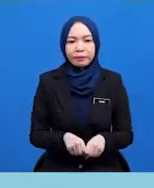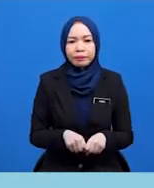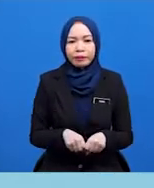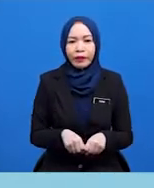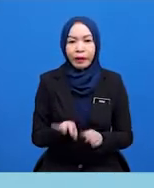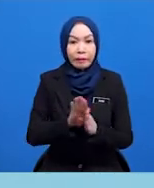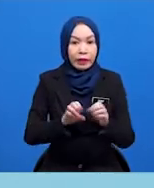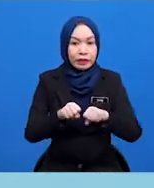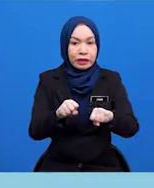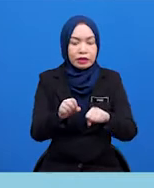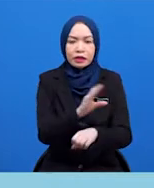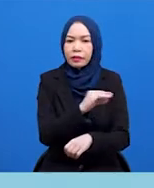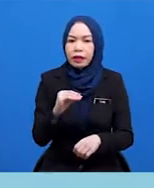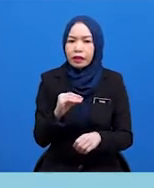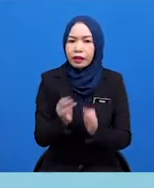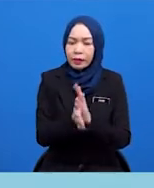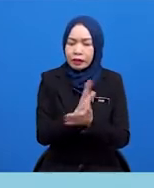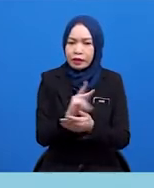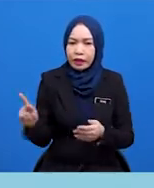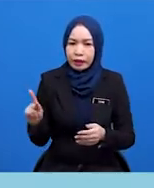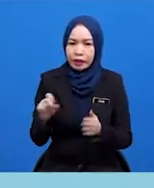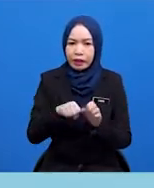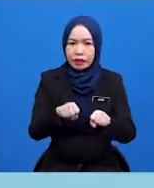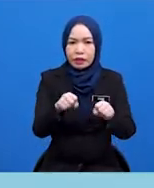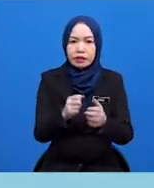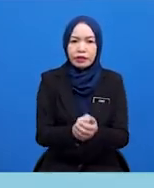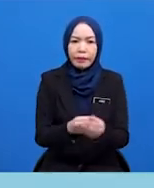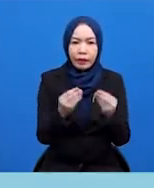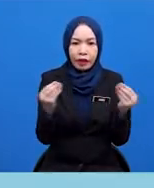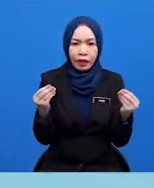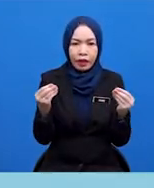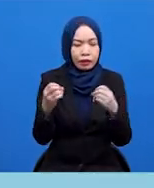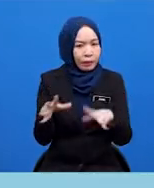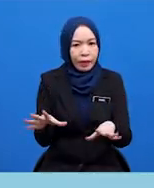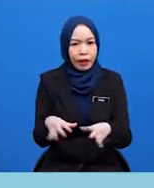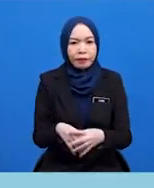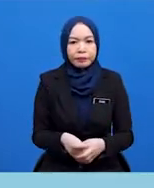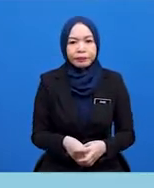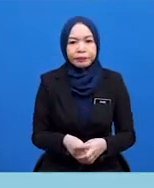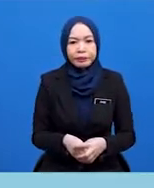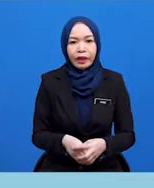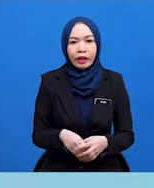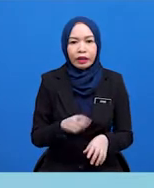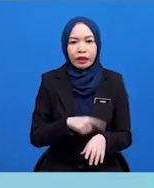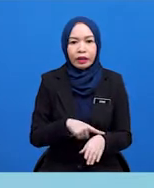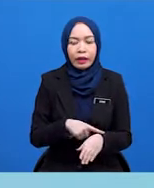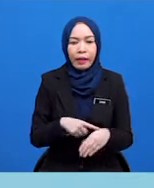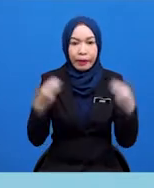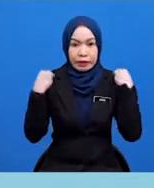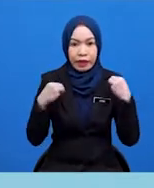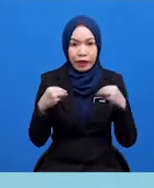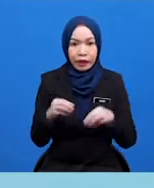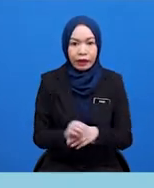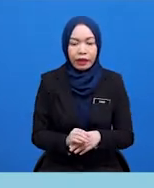masalah tanah terbiar. Kelima, masalah pasaran. Di pasaran antarabangsa,